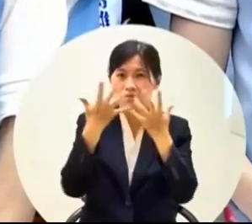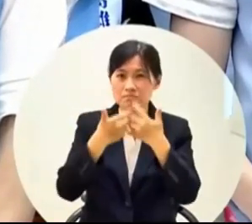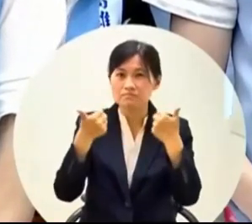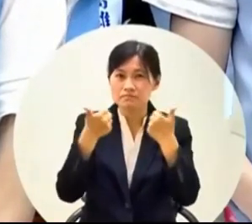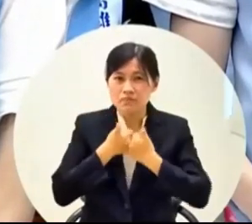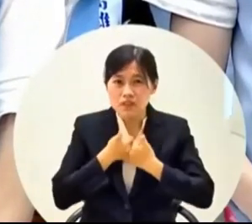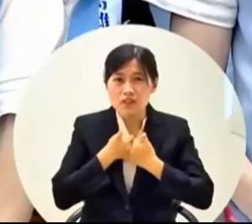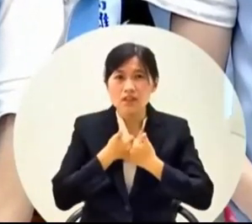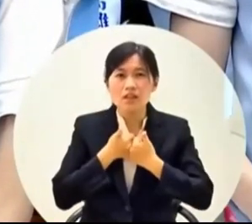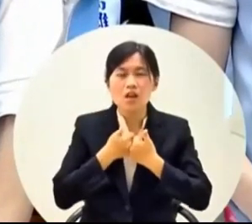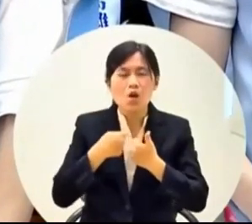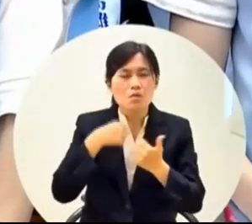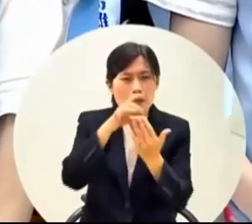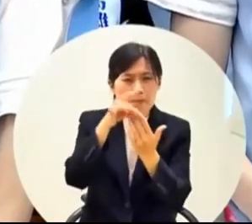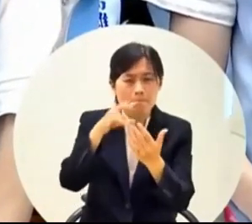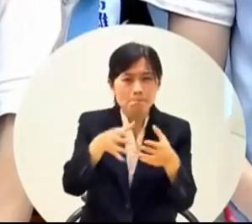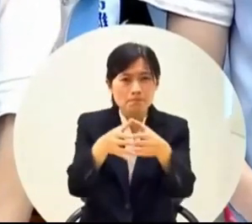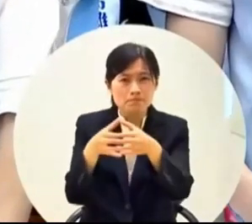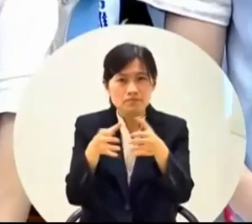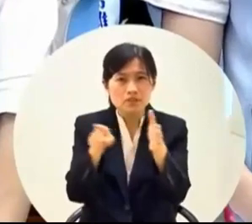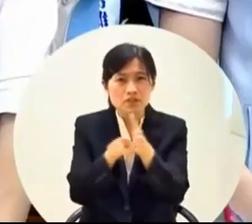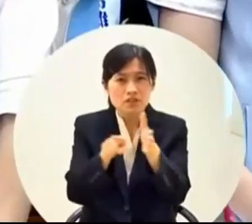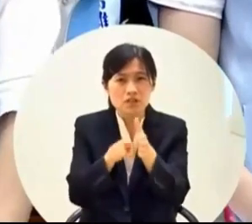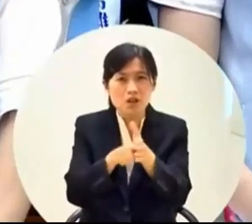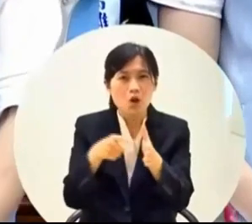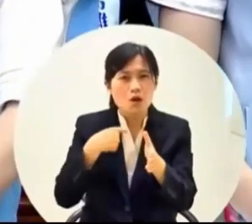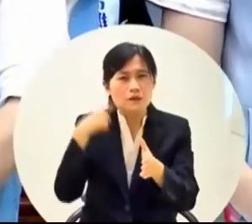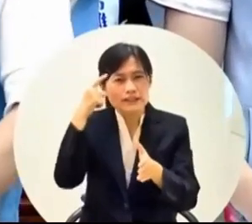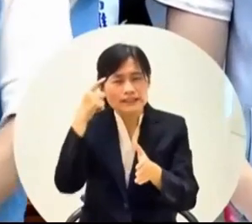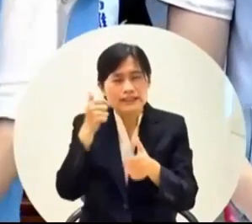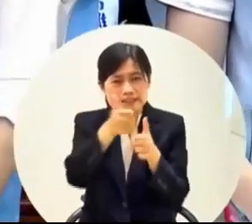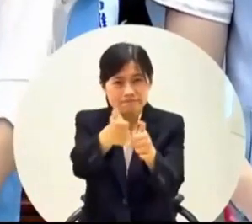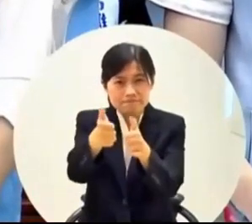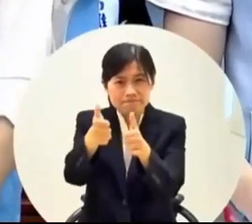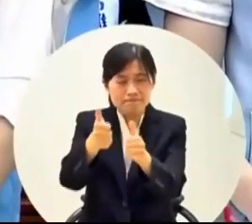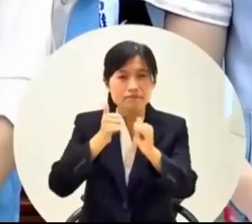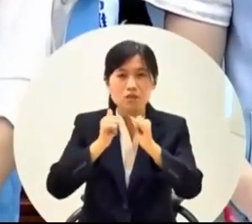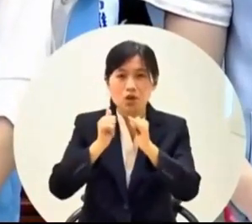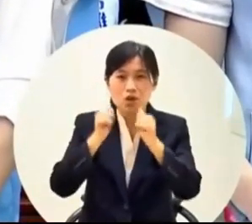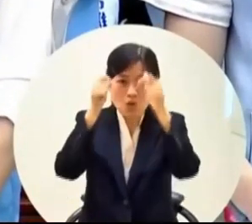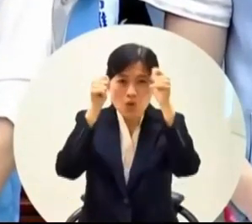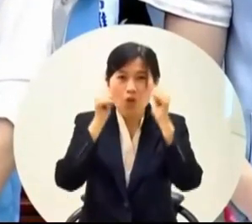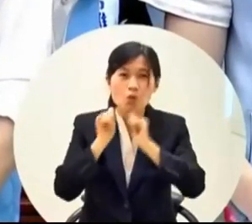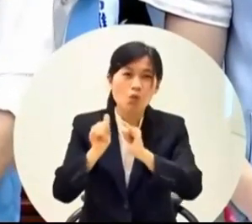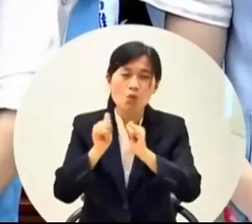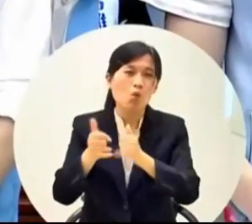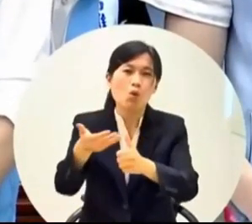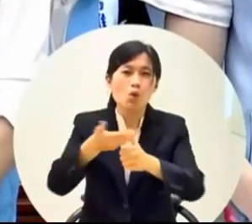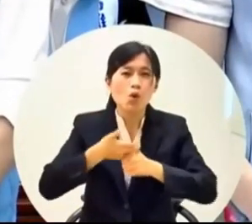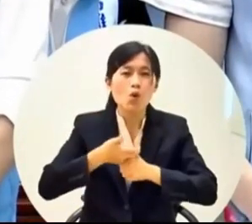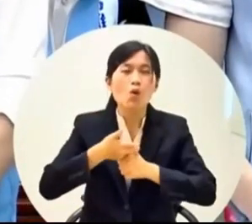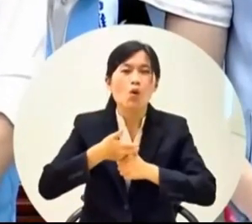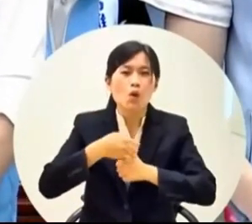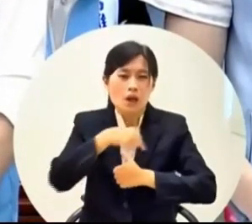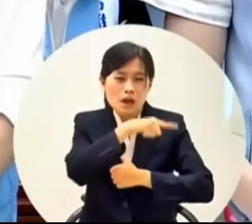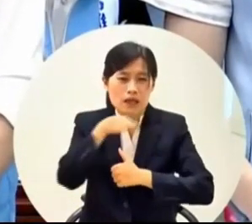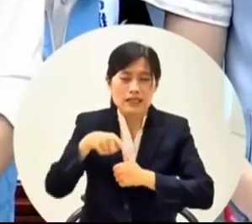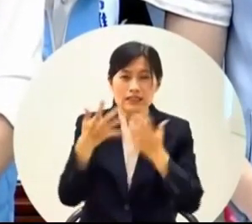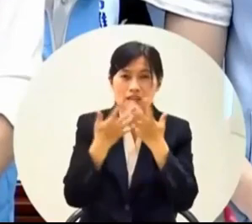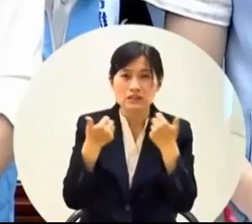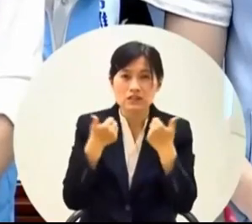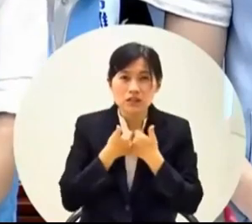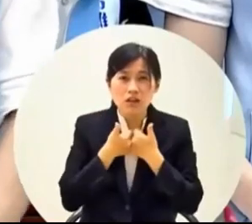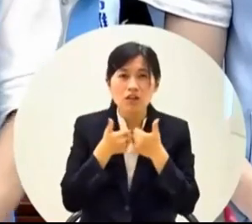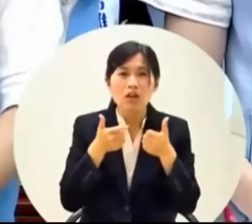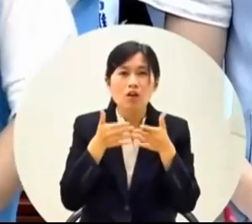我们在选团队的时候，我们都是秉持着感谢高雄市民给我们这样的一个机会，真的是对高雄市民来